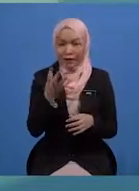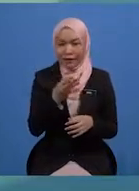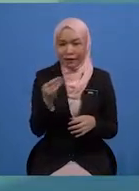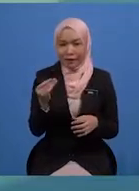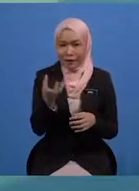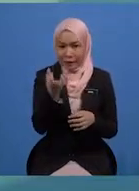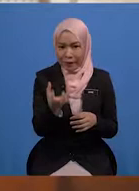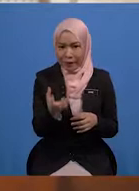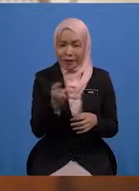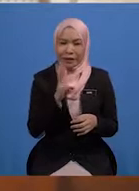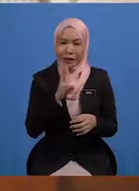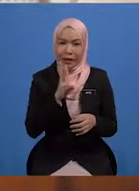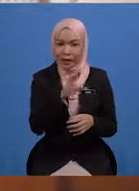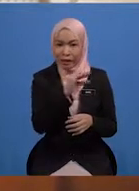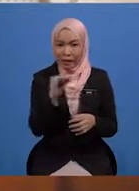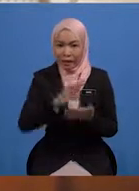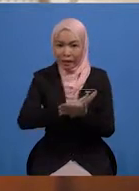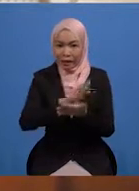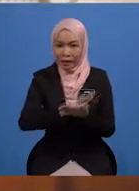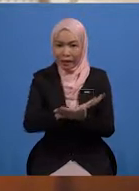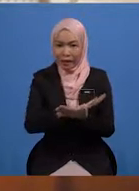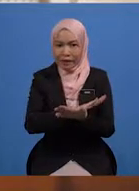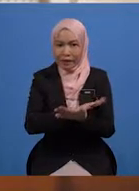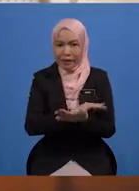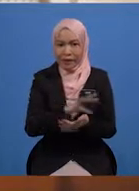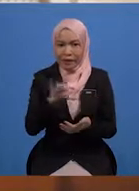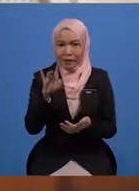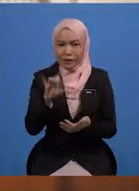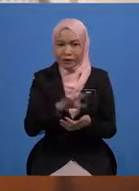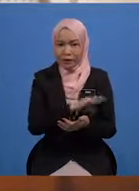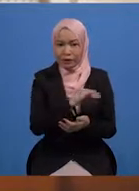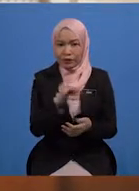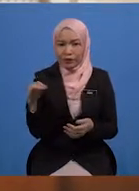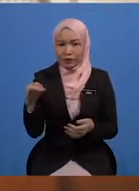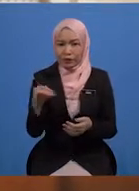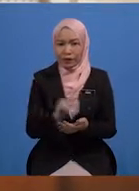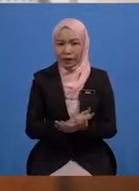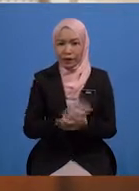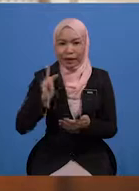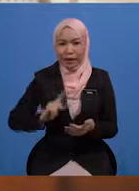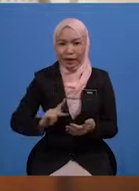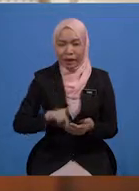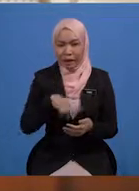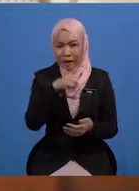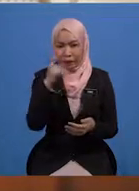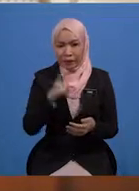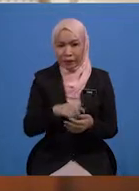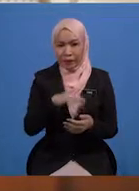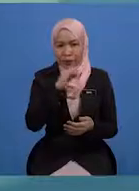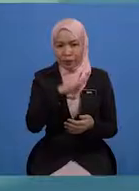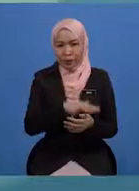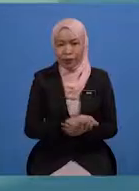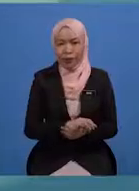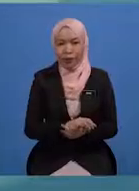air, kertas tisu atau kain buruk, dan bahan utama yang menjadi dasar karya kita